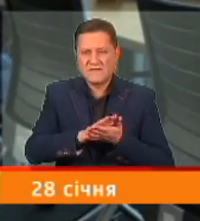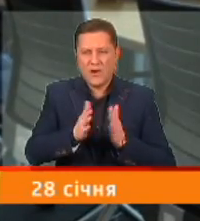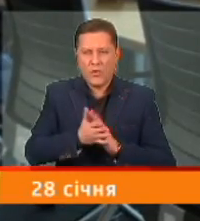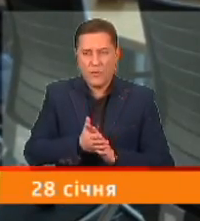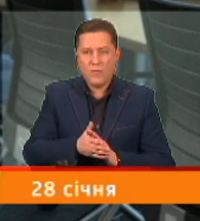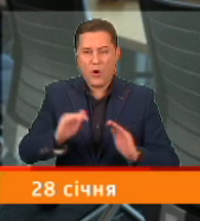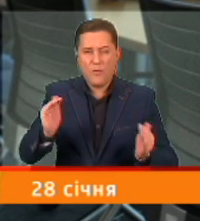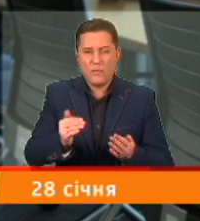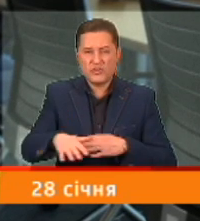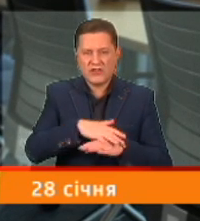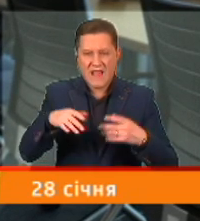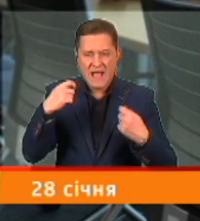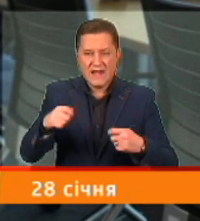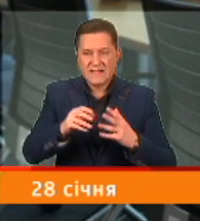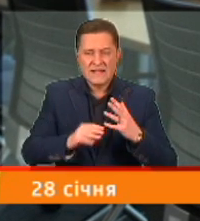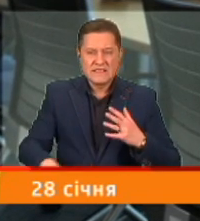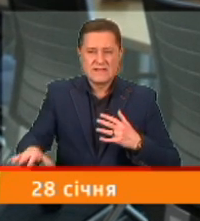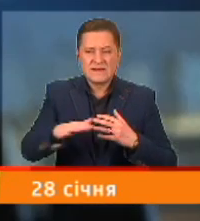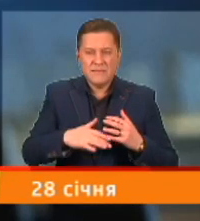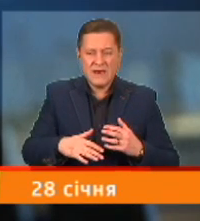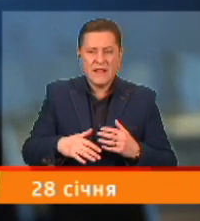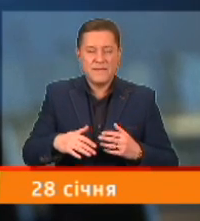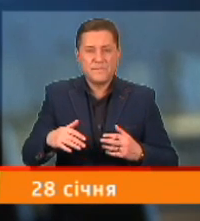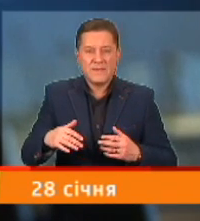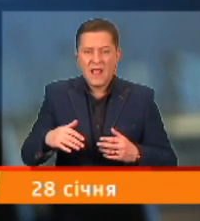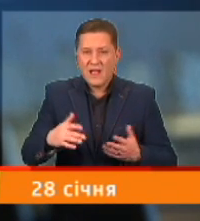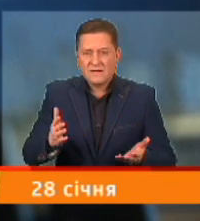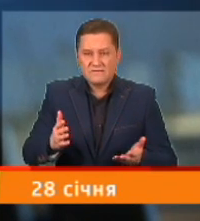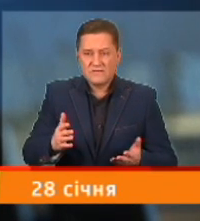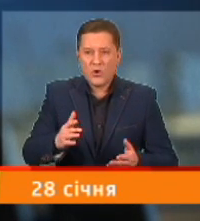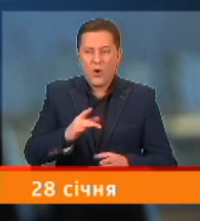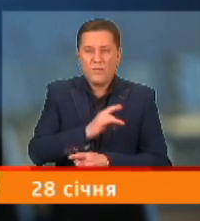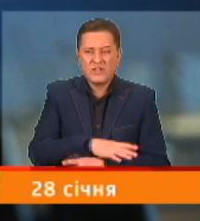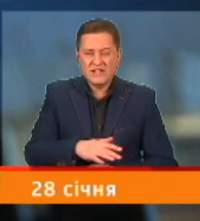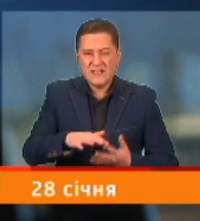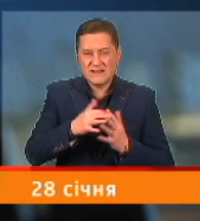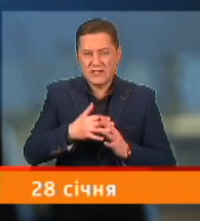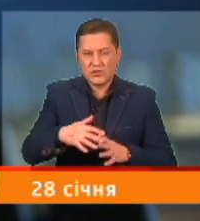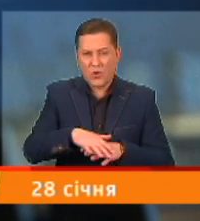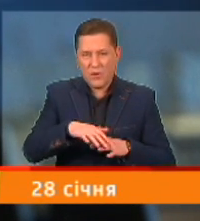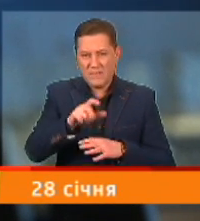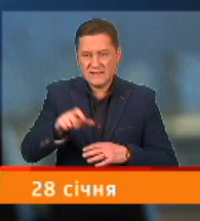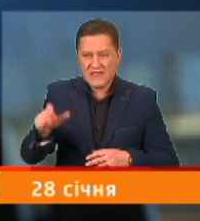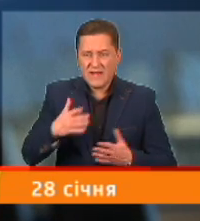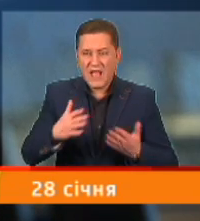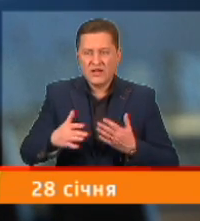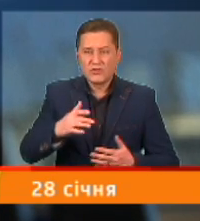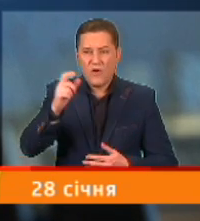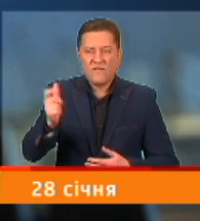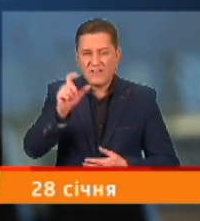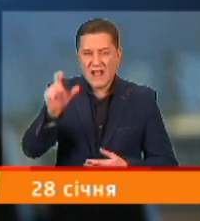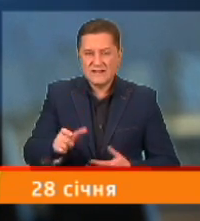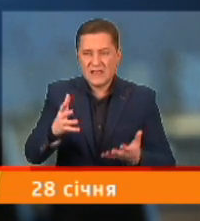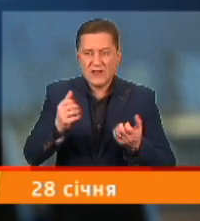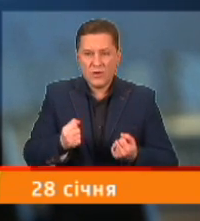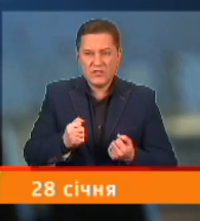ринку землі призвело до зубожіння сільської місцевості. Бо якщо власник не отримує за свою власність ті гроші,